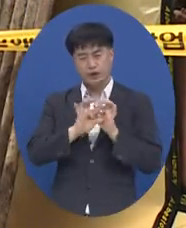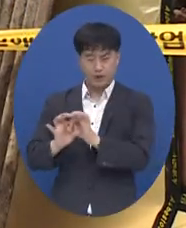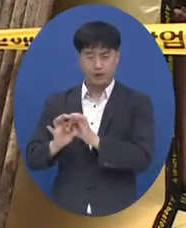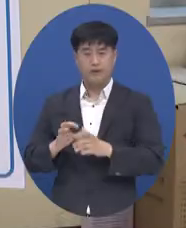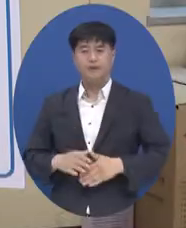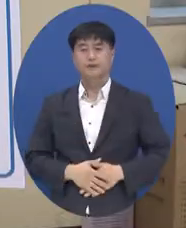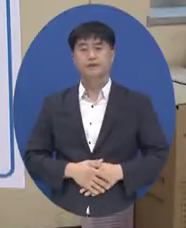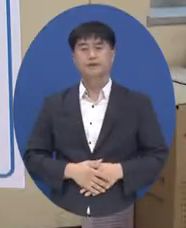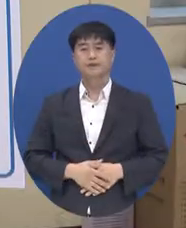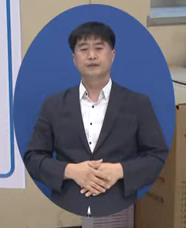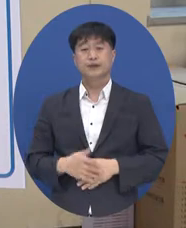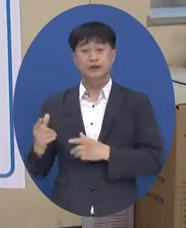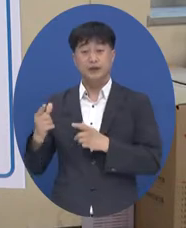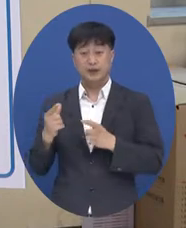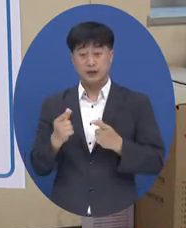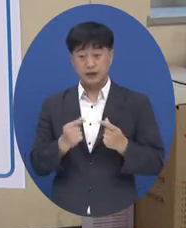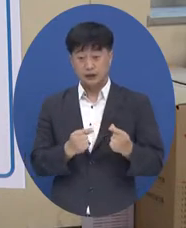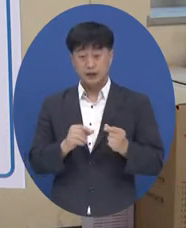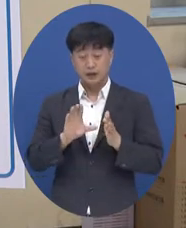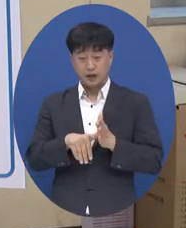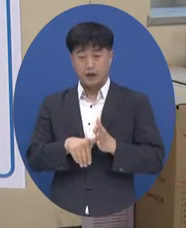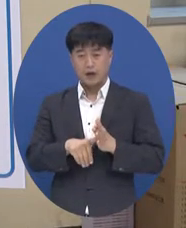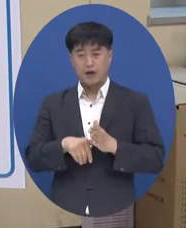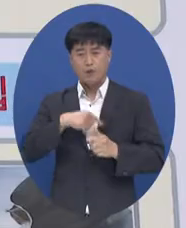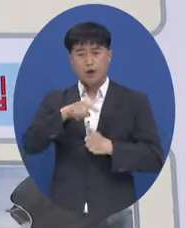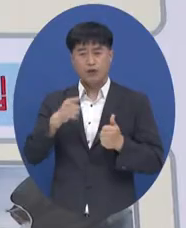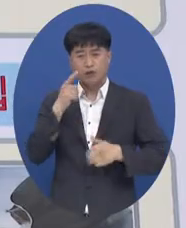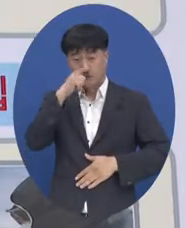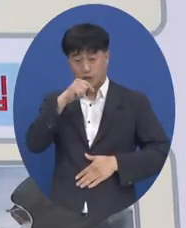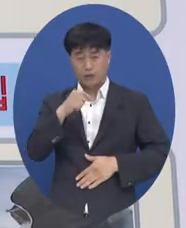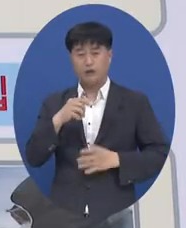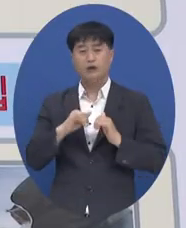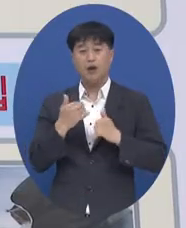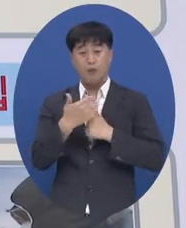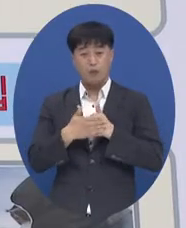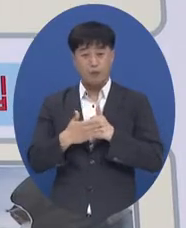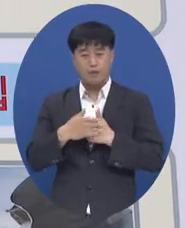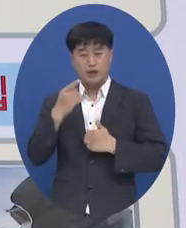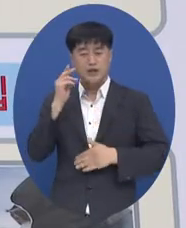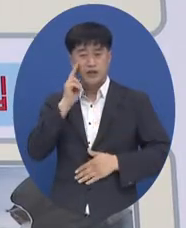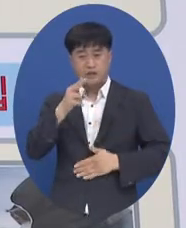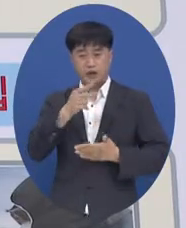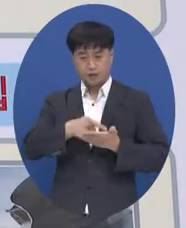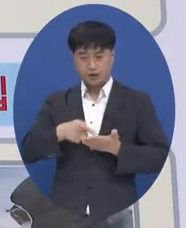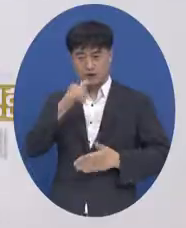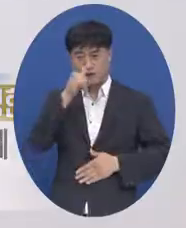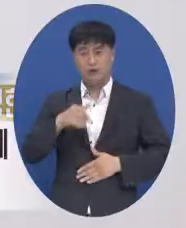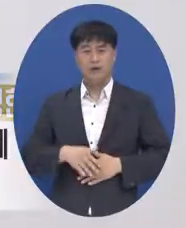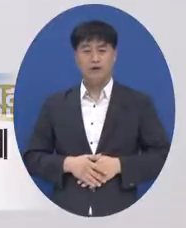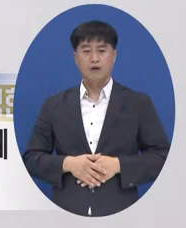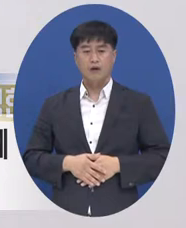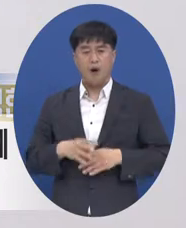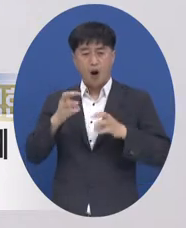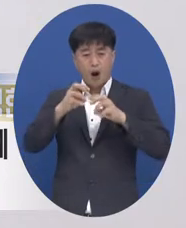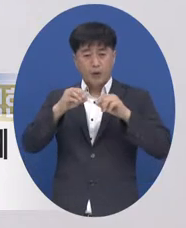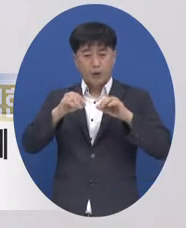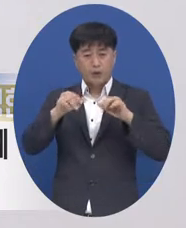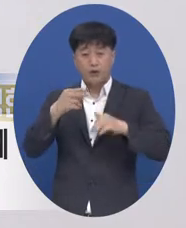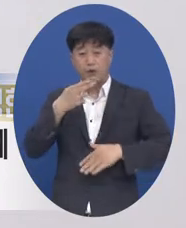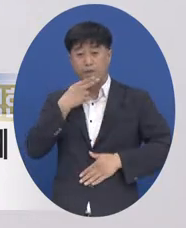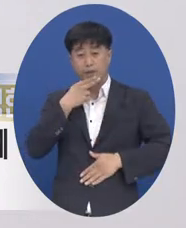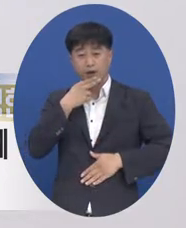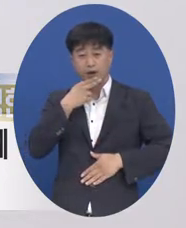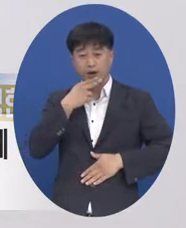것. 이런 경우 환경오염은 물론 인체에 심각한 피해를 줄 수 있습니다. 먼지가 날리지